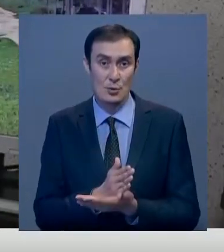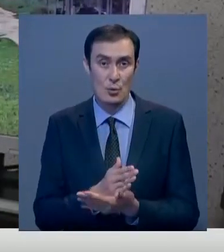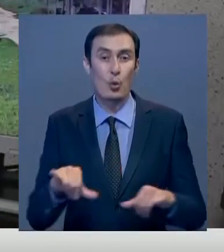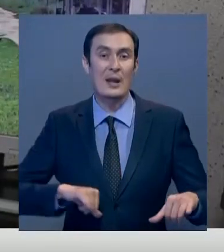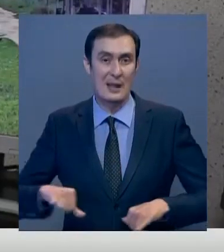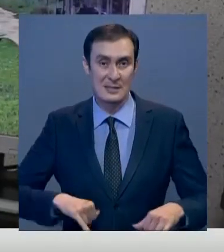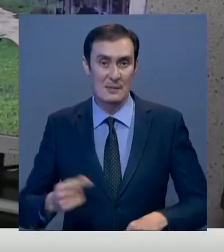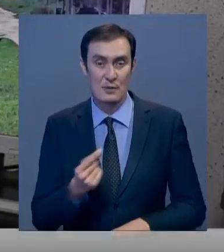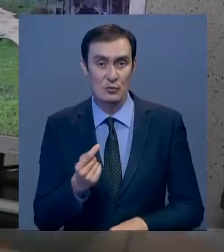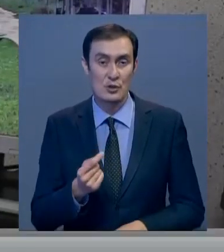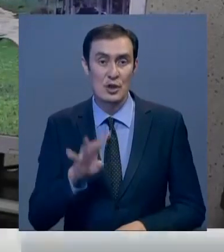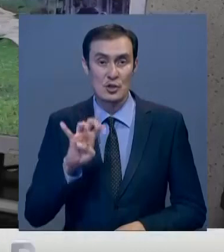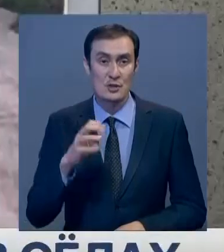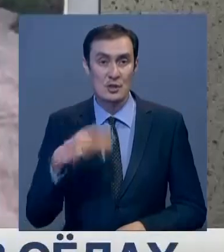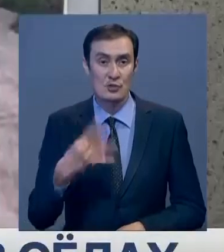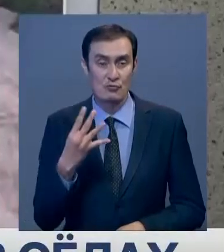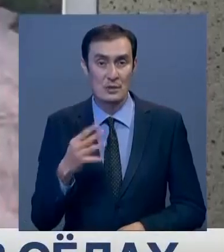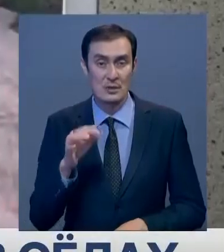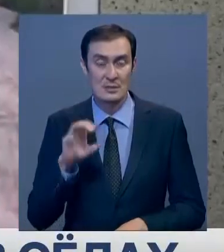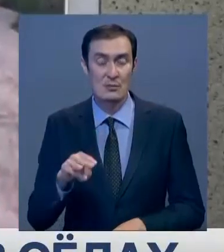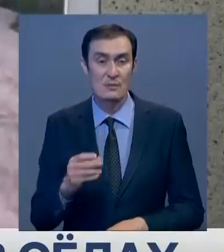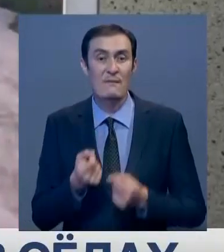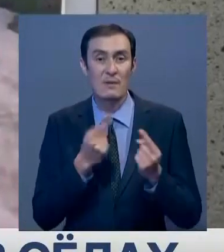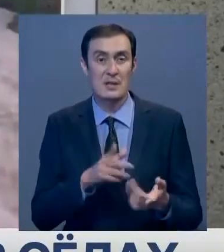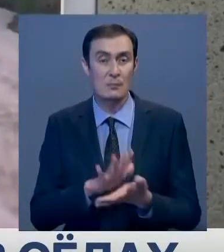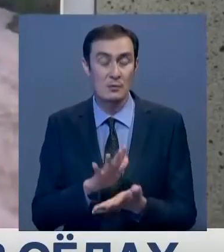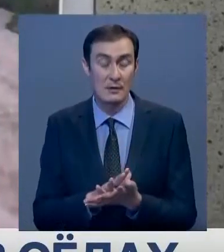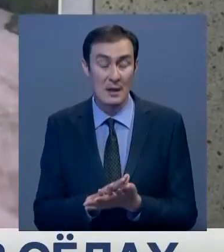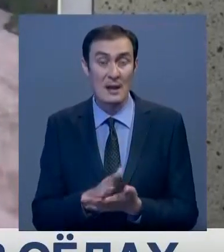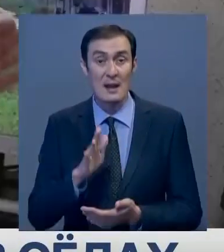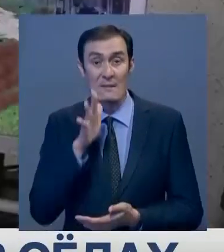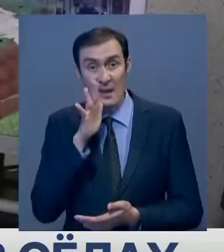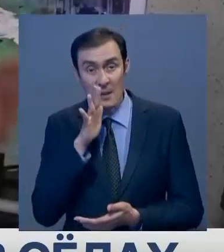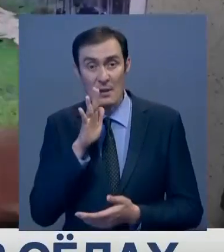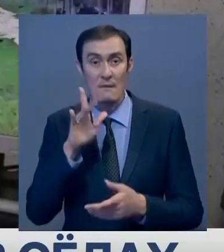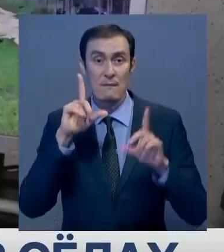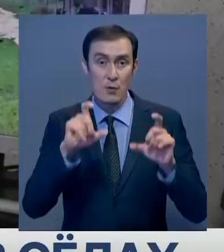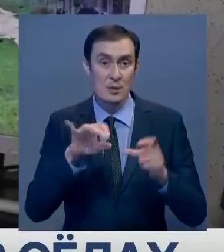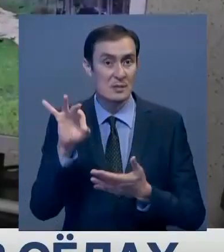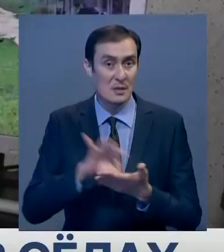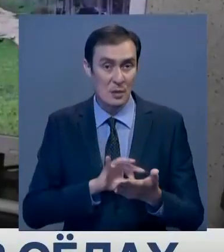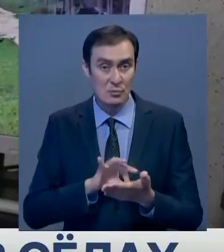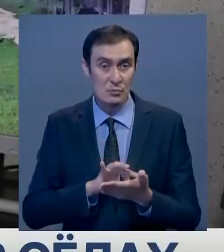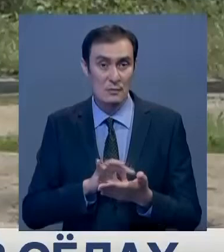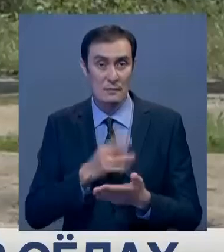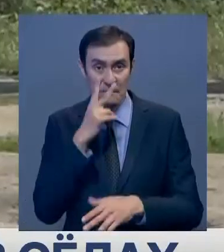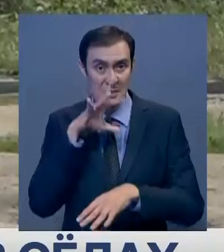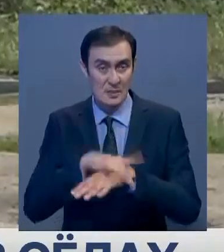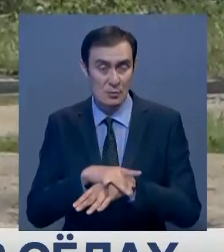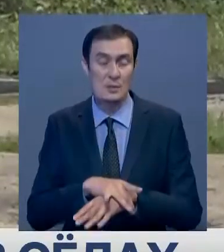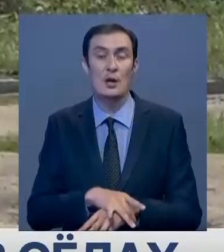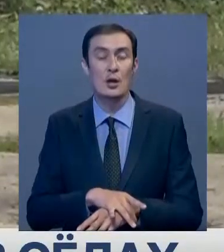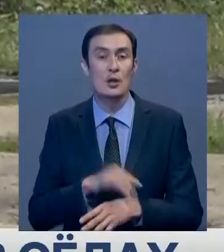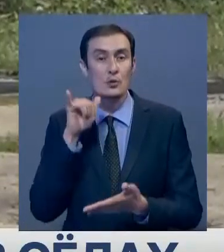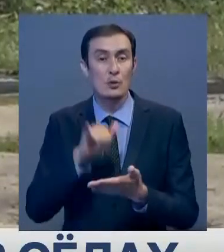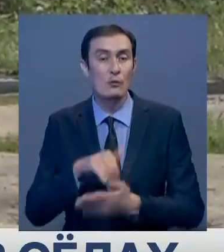Это 434 выброс бытовых отходов. Время, фото идет сразу здесь, фиксируется. На